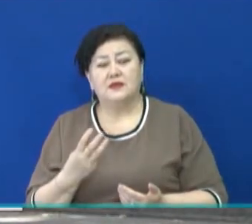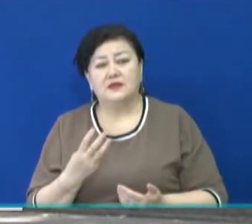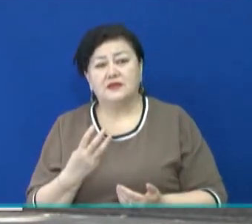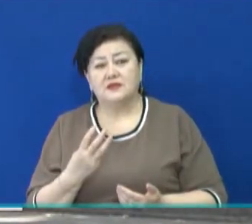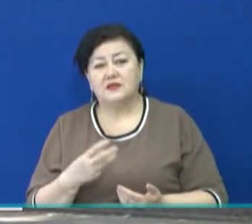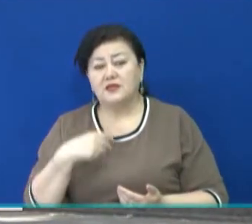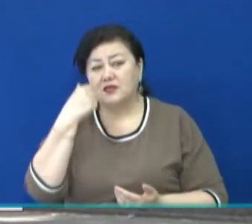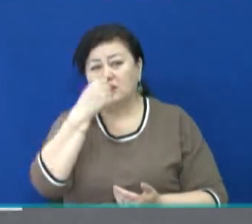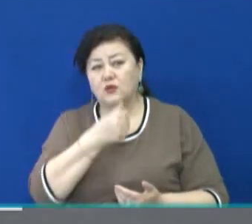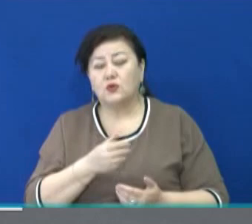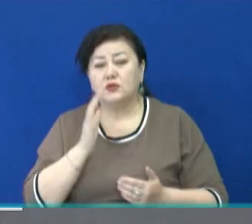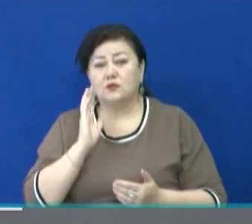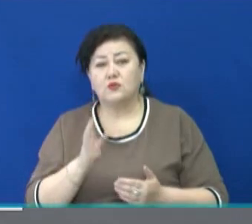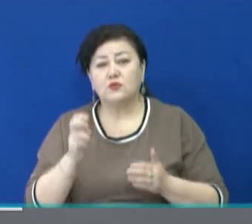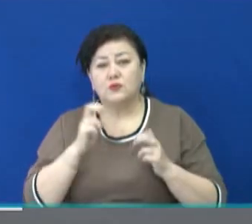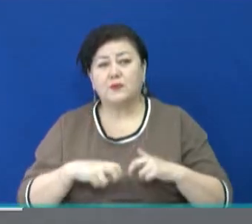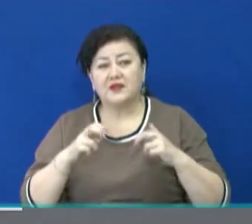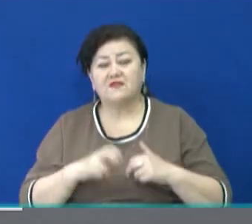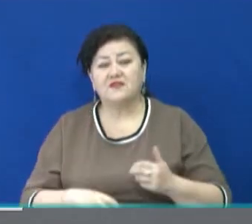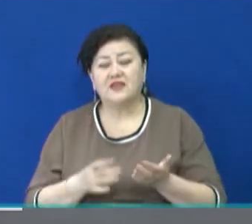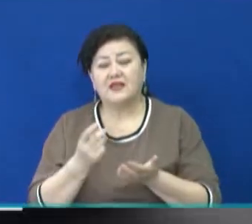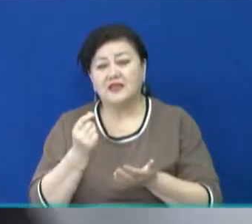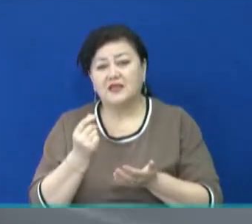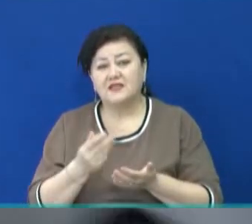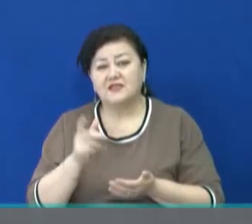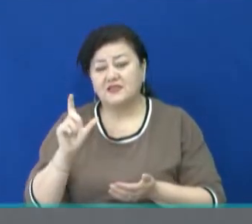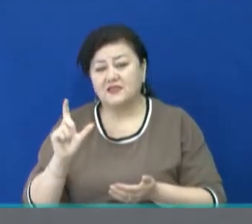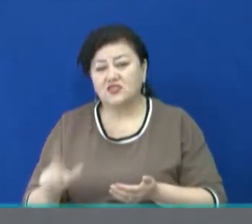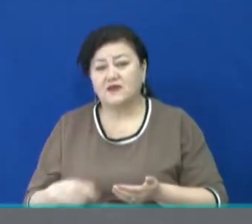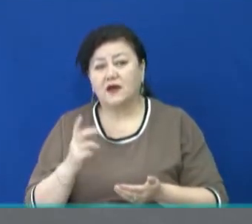жыл қаржылық жағдайына мониторинг жүргізілетін болады. Аружан Тобекова, Елжан Магзумов, Семей телеарнасы.